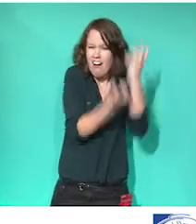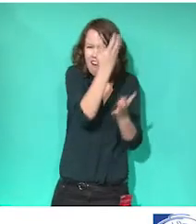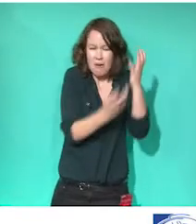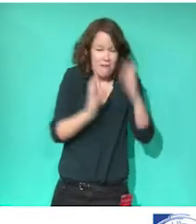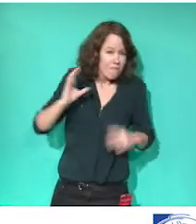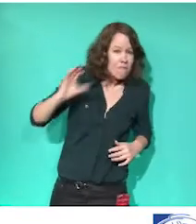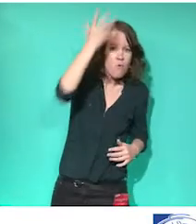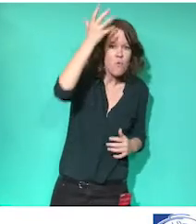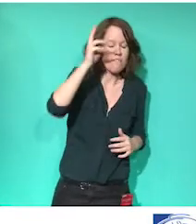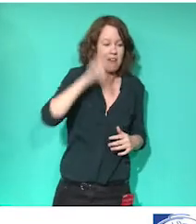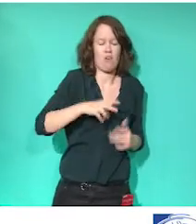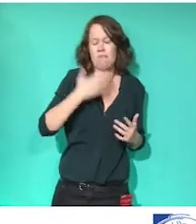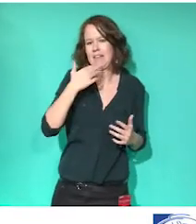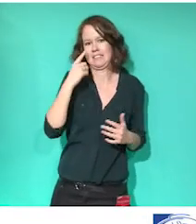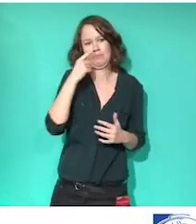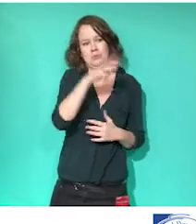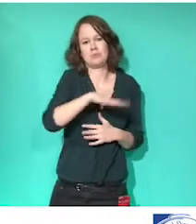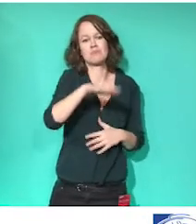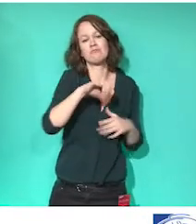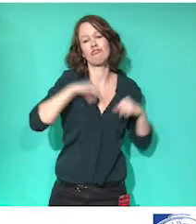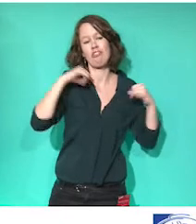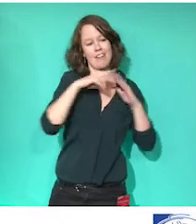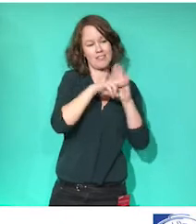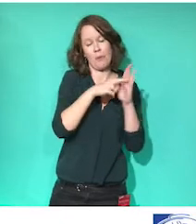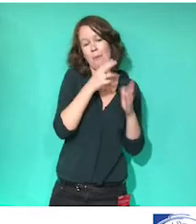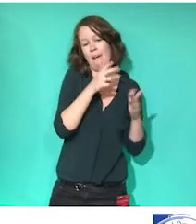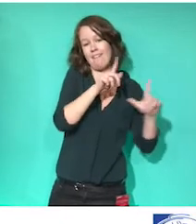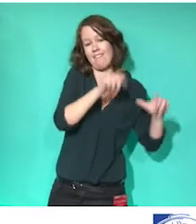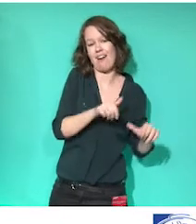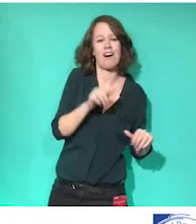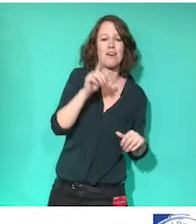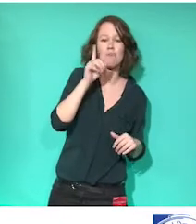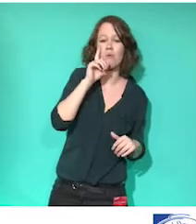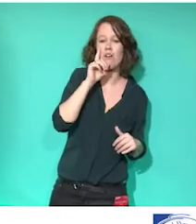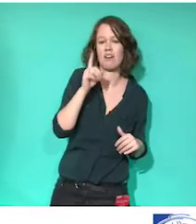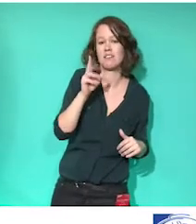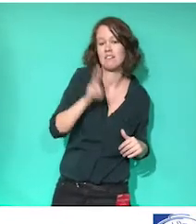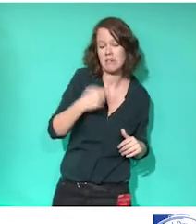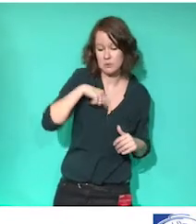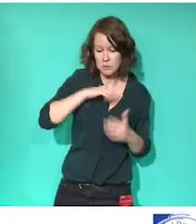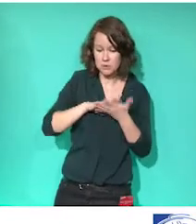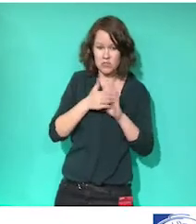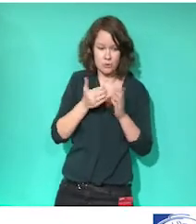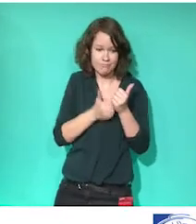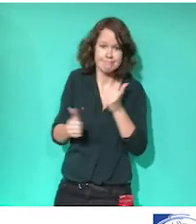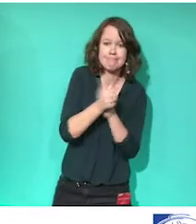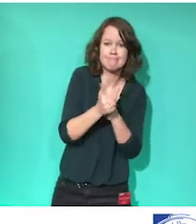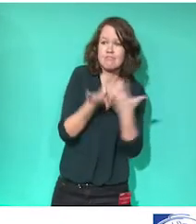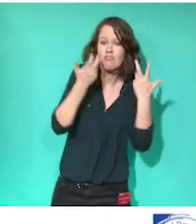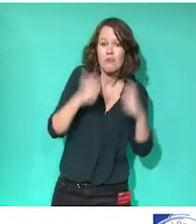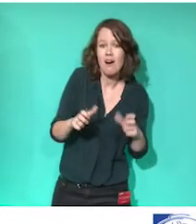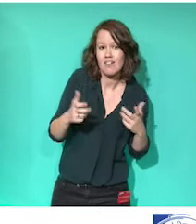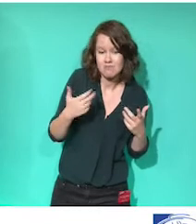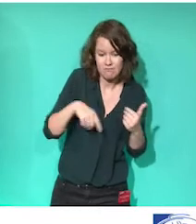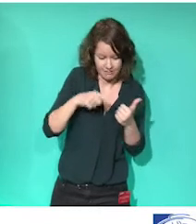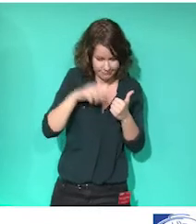Donc, merci infiniment pour elles. Elles ne pouvaient pas être là ce soir. Vous le savez, notre association déteste parler à la place des gens, parce que si on parle à leur place... ils n'ont